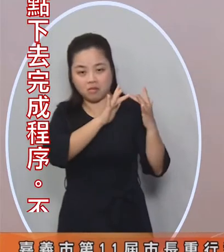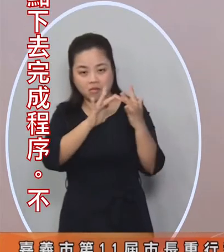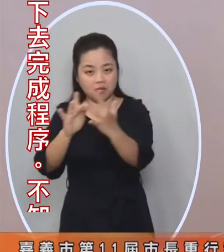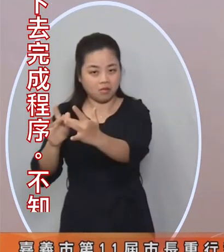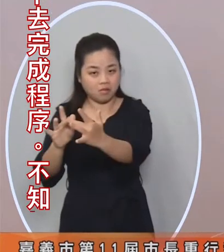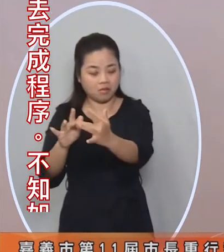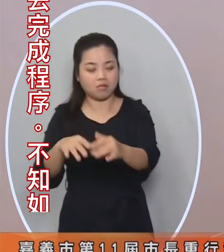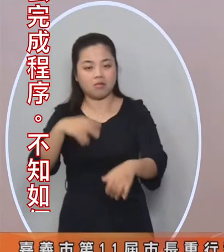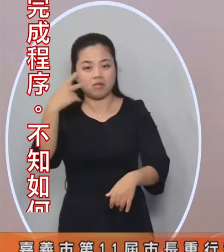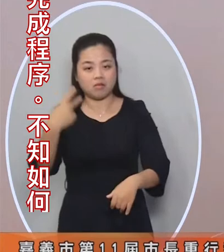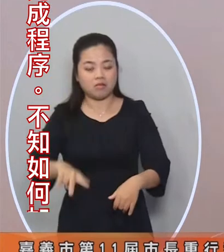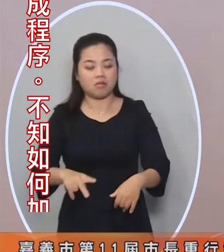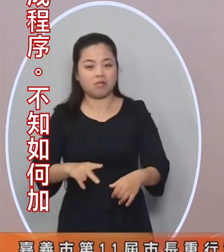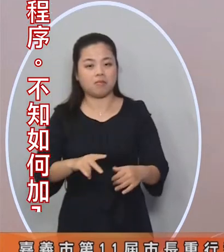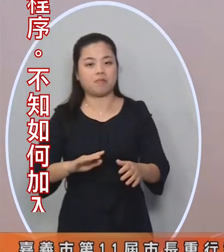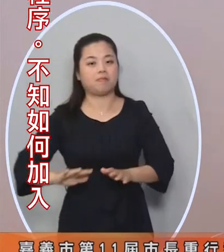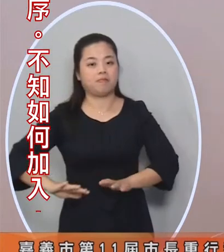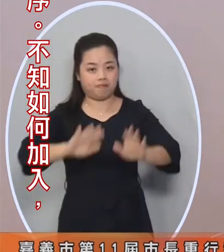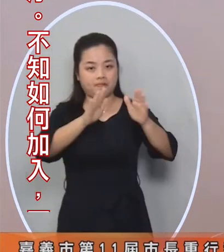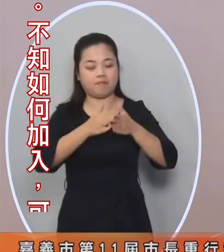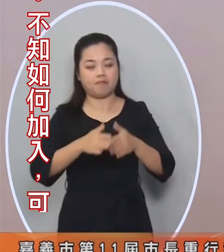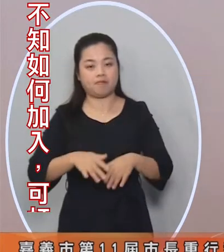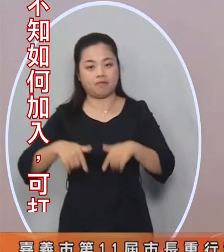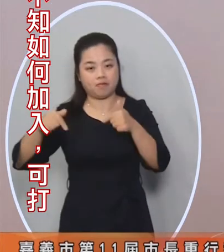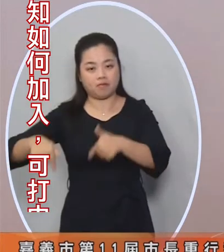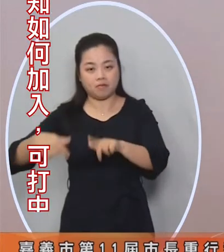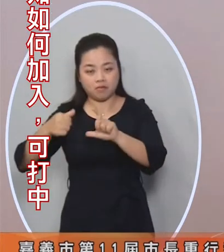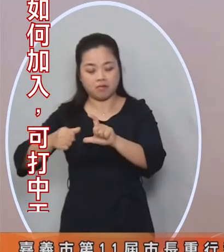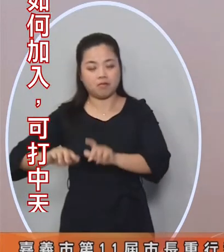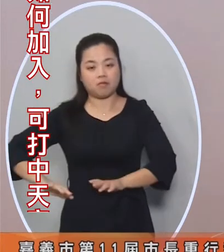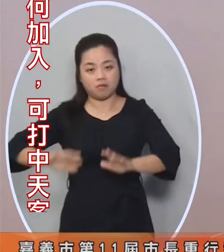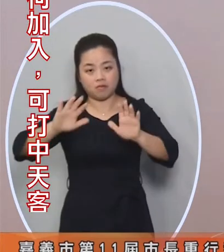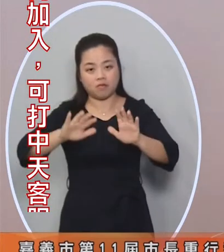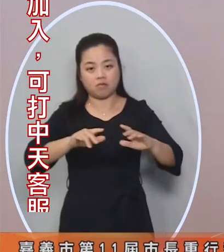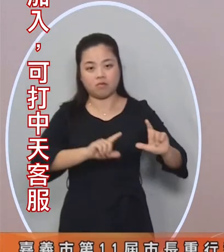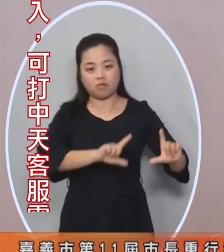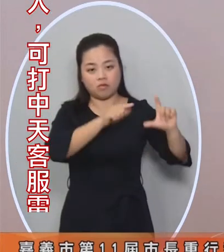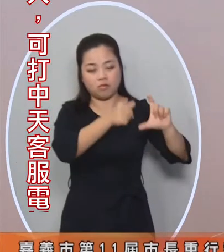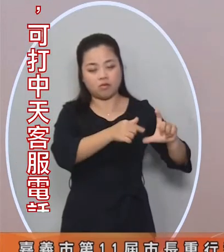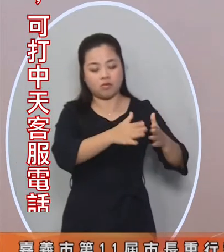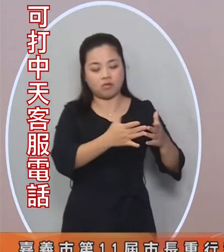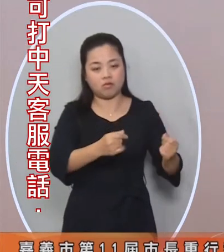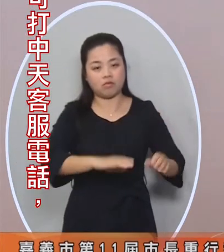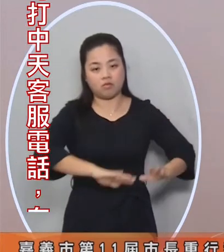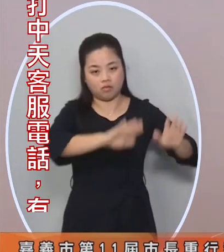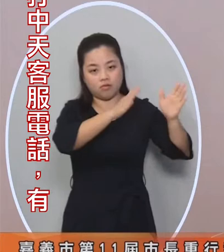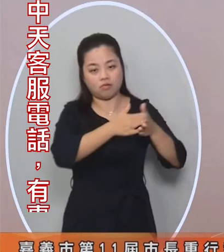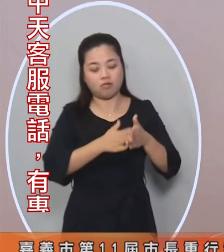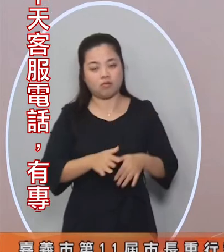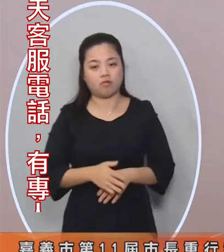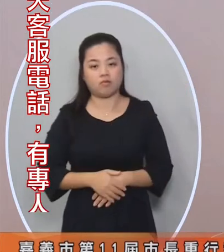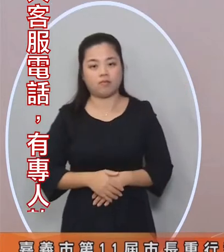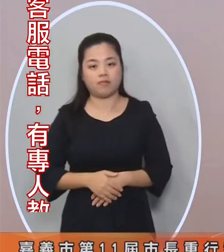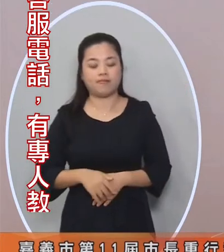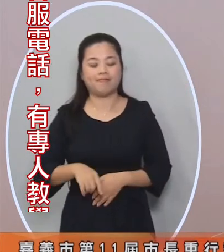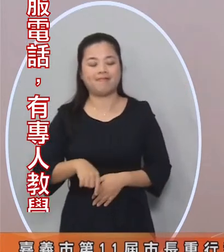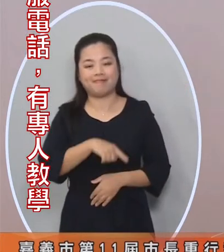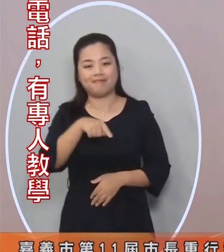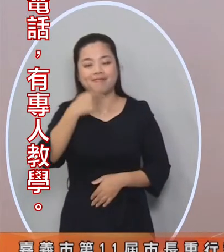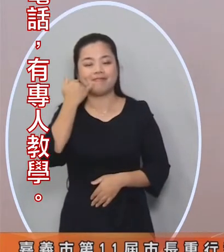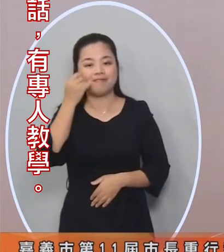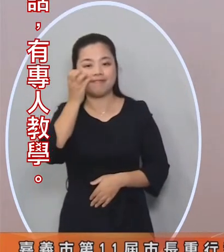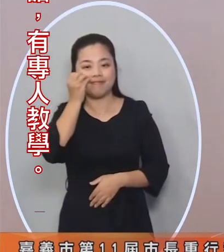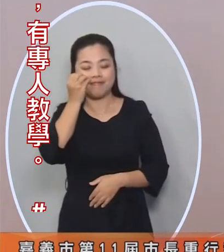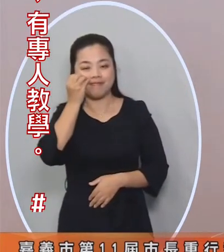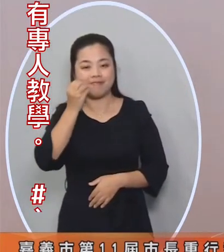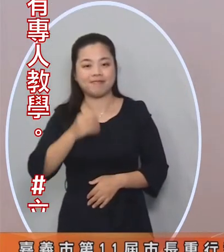之后，更要有发展。所以西区的大发展，东区的大进步，在这里我们可以看到，而且